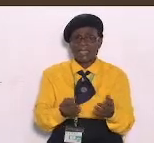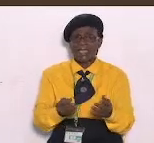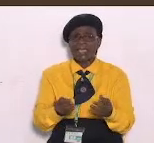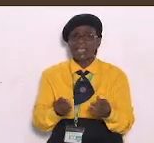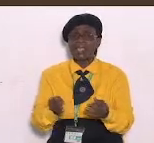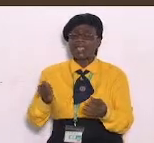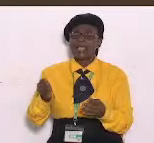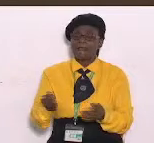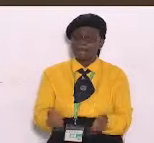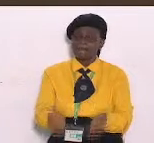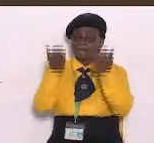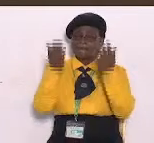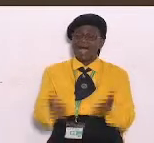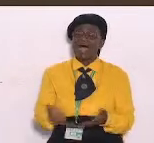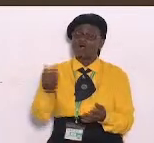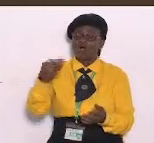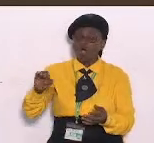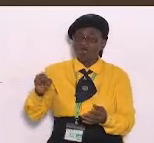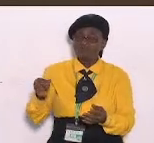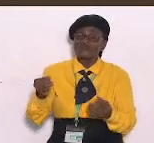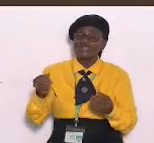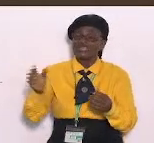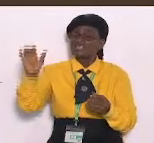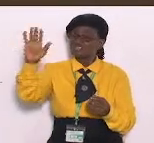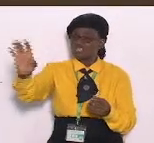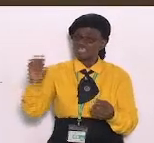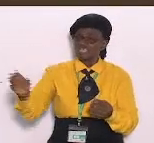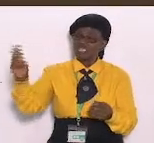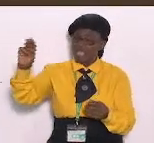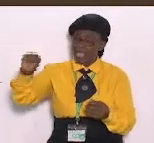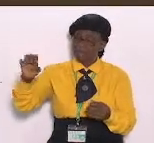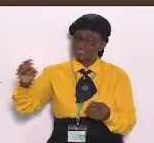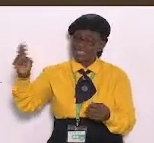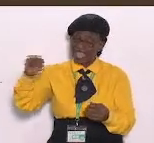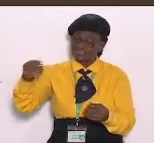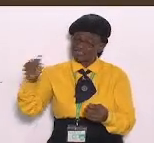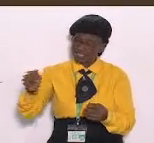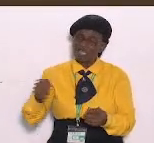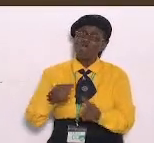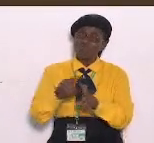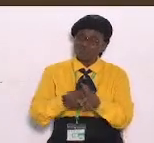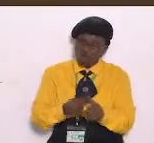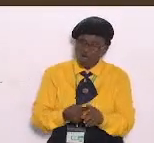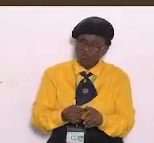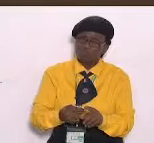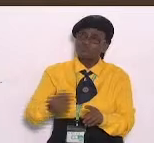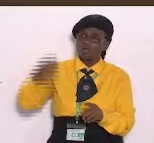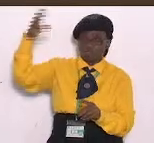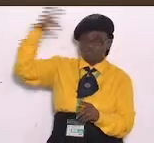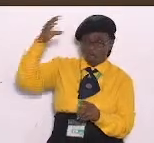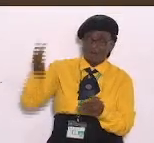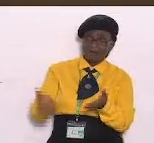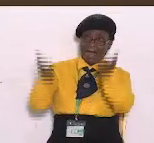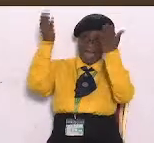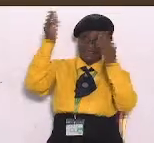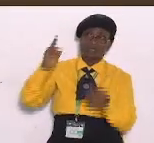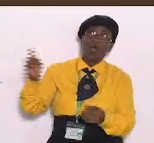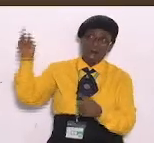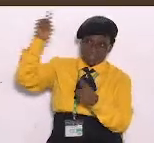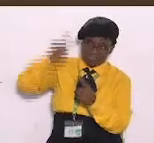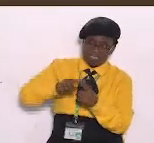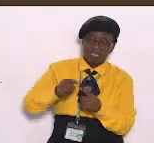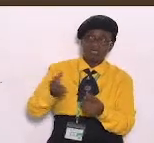port qui prend un sac ou bien un un paquet de ciment